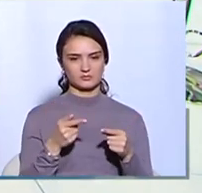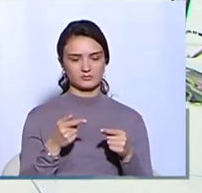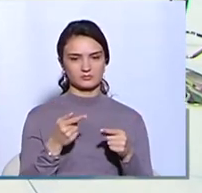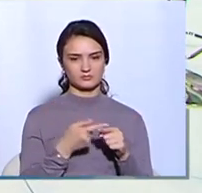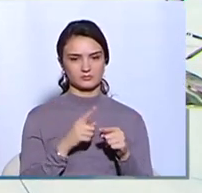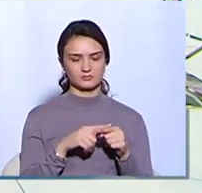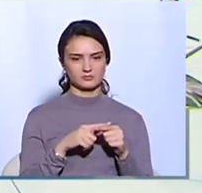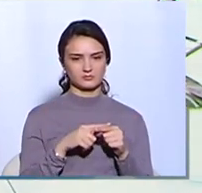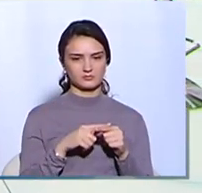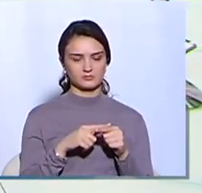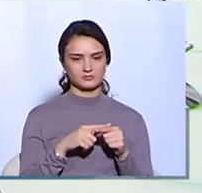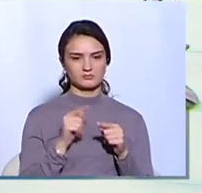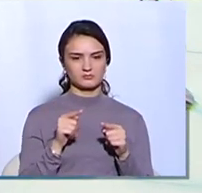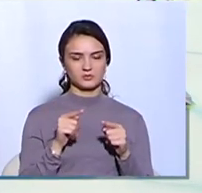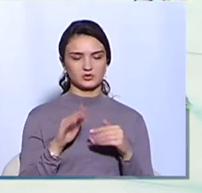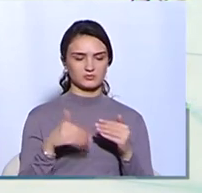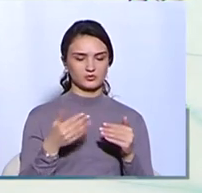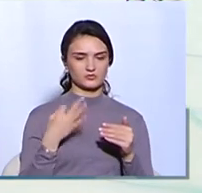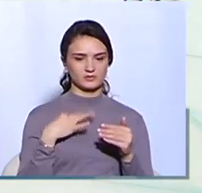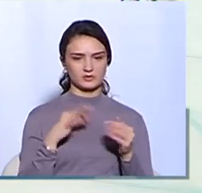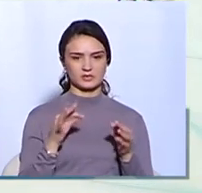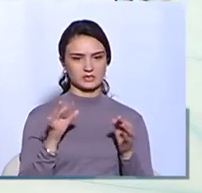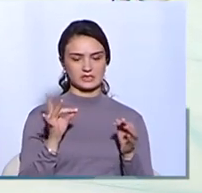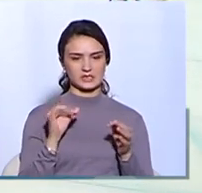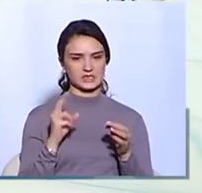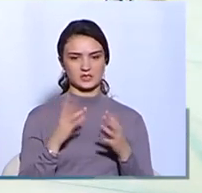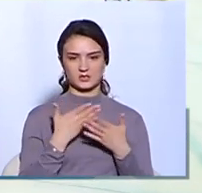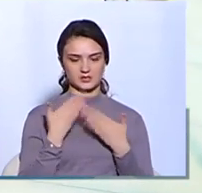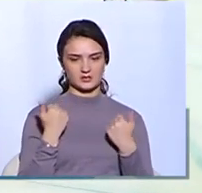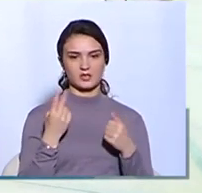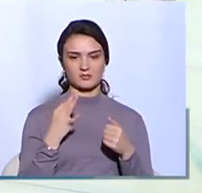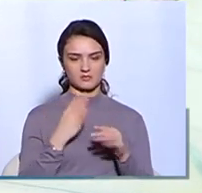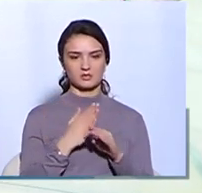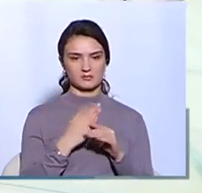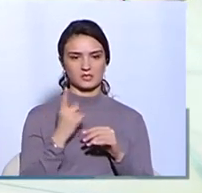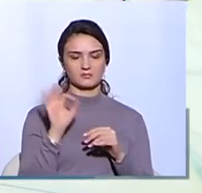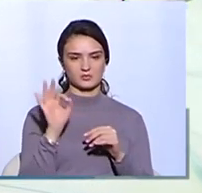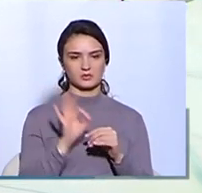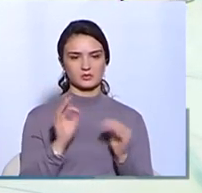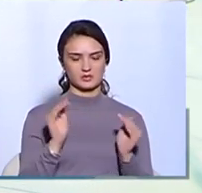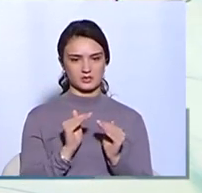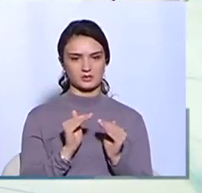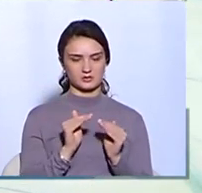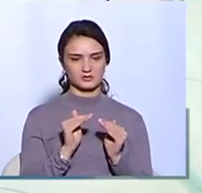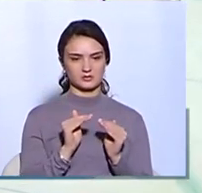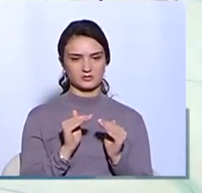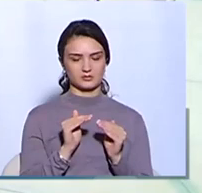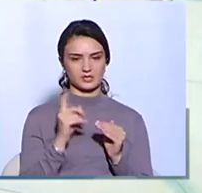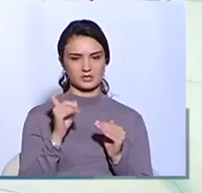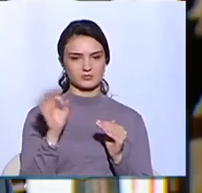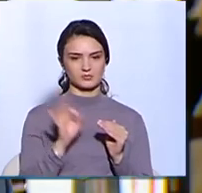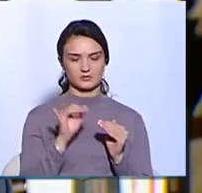ახალი დენოვო მუტაციის შედეგი, მათ შემდგომ შვილზე არანაირი რისკი არანაირს ნუ ამბობთ, მაგრამ 1%-ზე ნაკლები, ესე